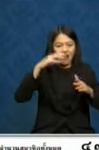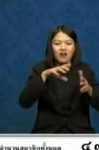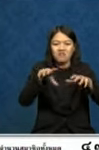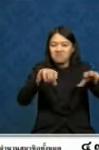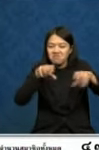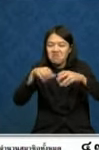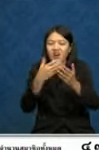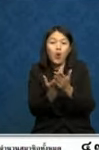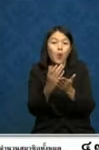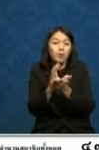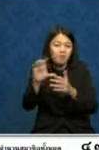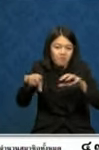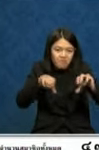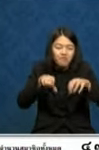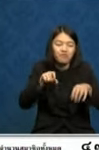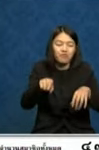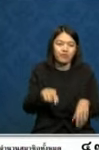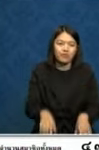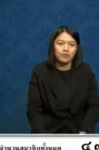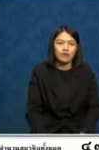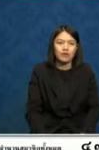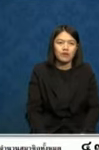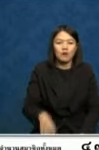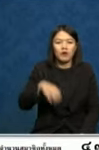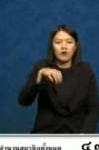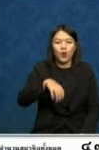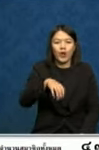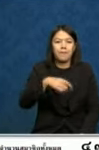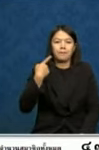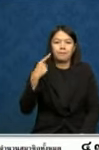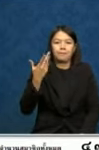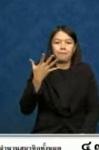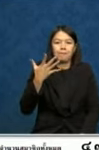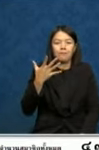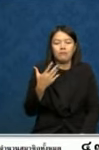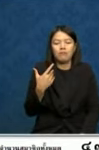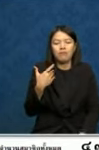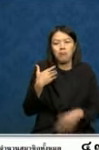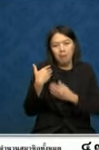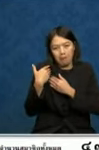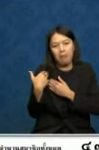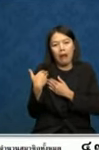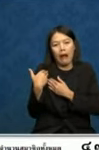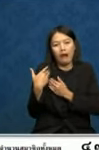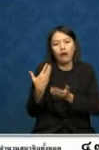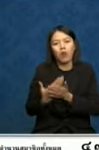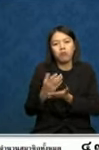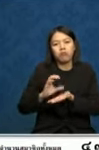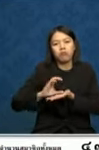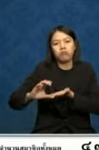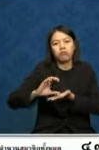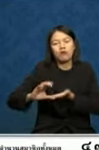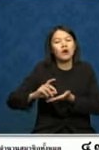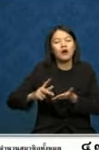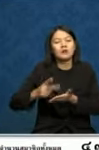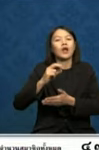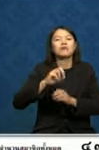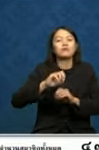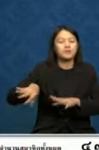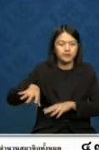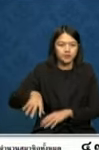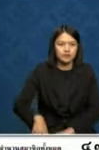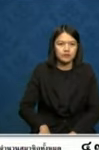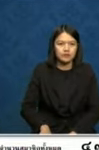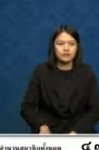จากหน่วยงานอื่นจากกระทรวงอื่นเขานี่เป็นหน่วยงานที่ไม่ได้สร้างประโยชน์แถมยังสร้างภาระให้กับงบประมาณแผ่นดินตัดได้ตัดเถอะครับเ